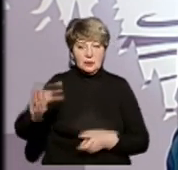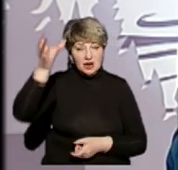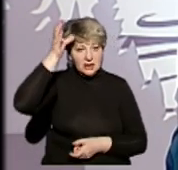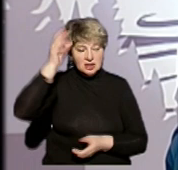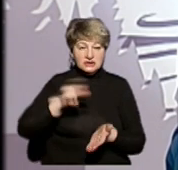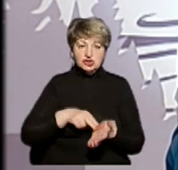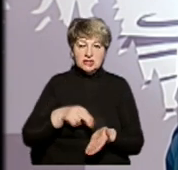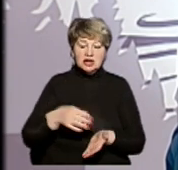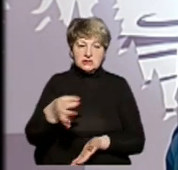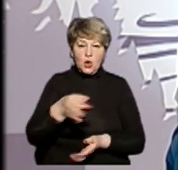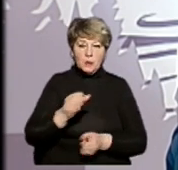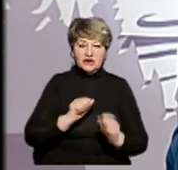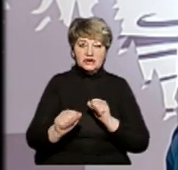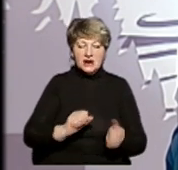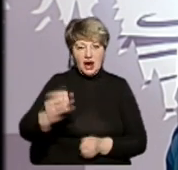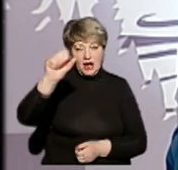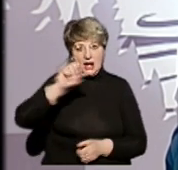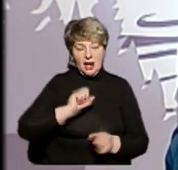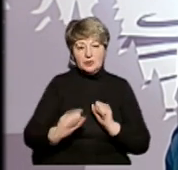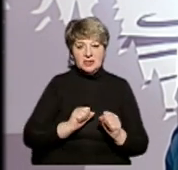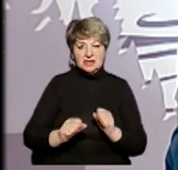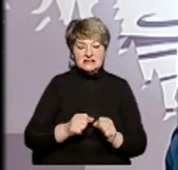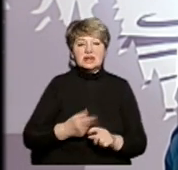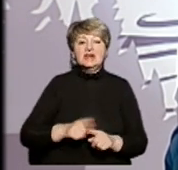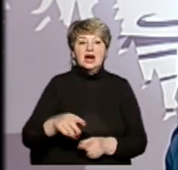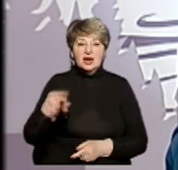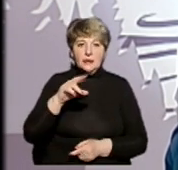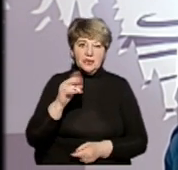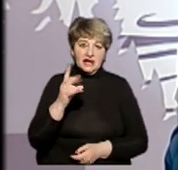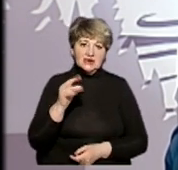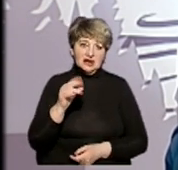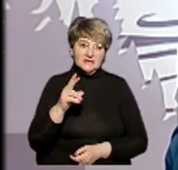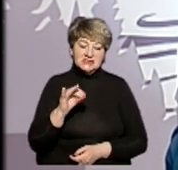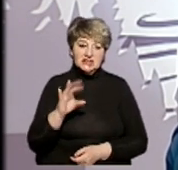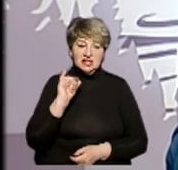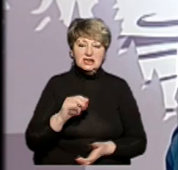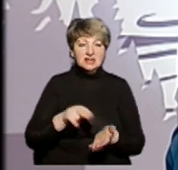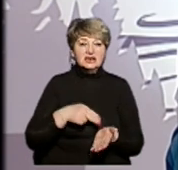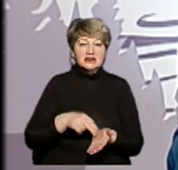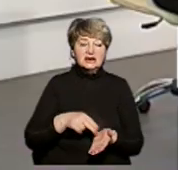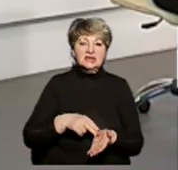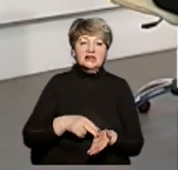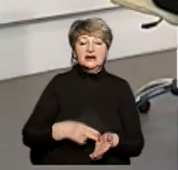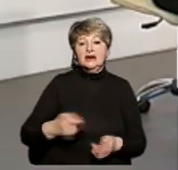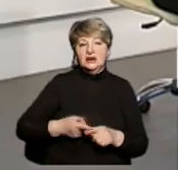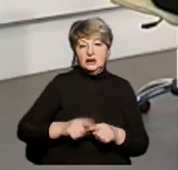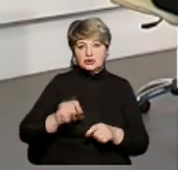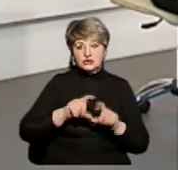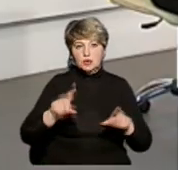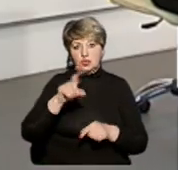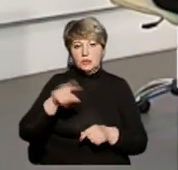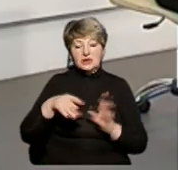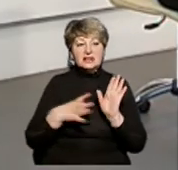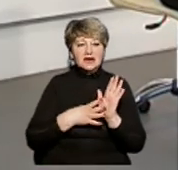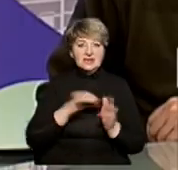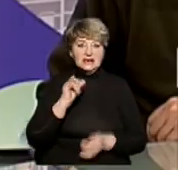та науки Черкаської обласної державної адміністрації Валерієм Данилевським та директоркою Черкаської гімназії номер 9 Іриною Топчій.